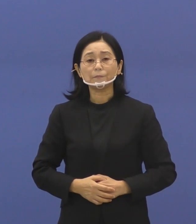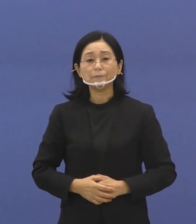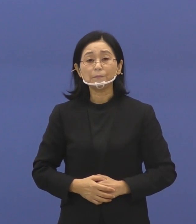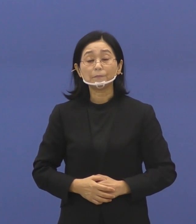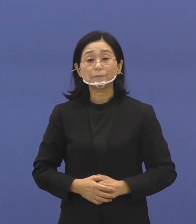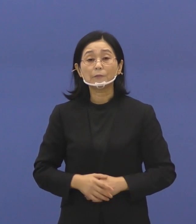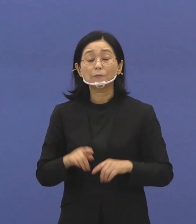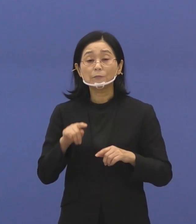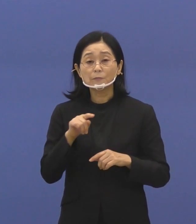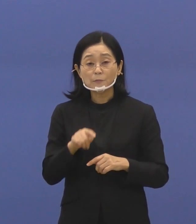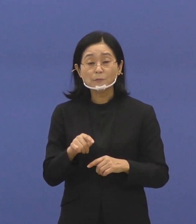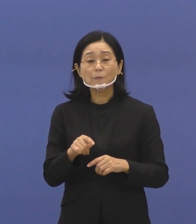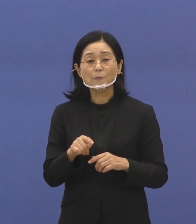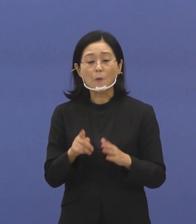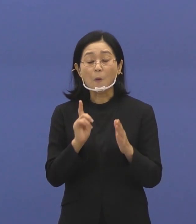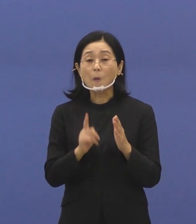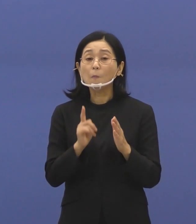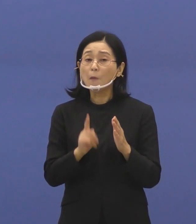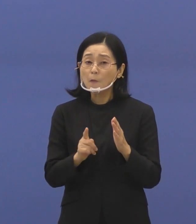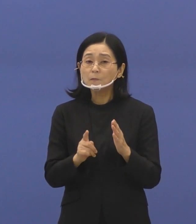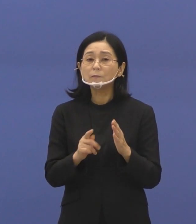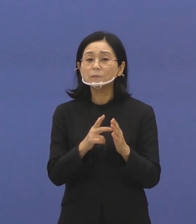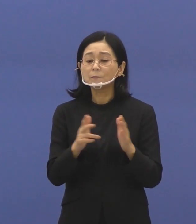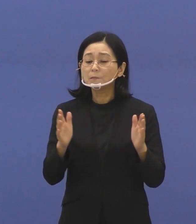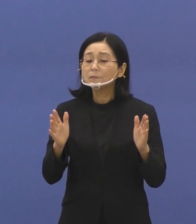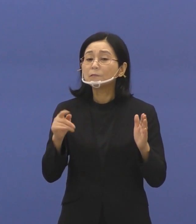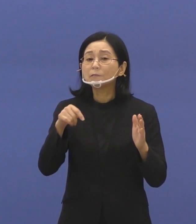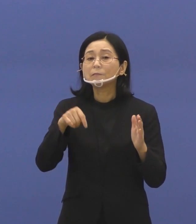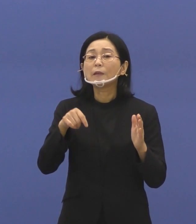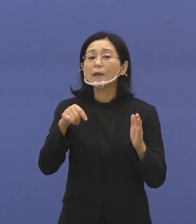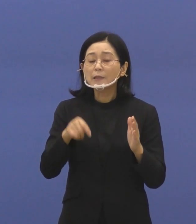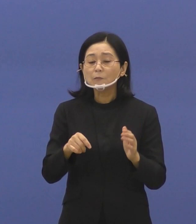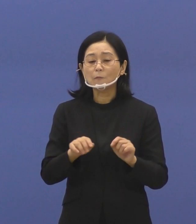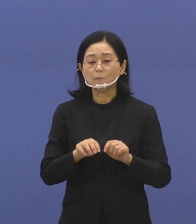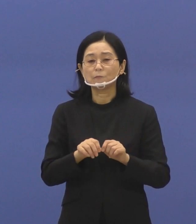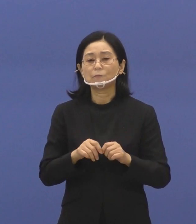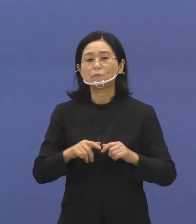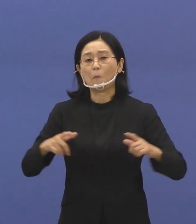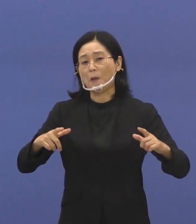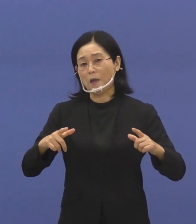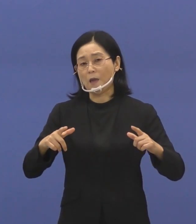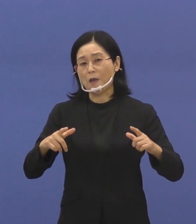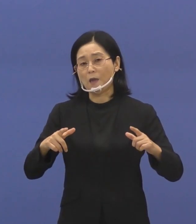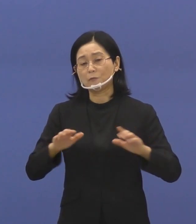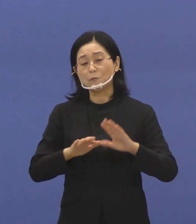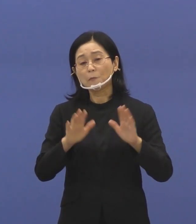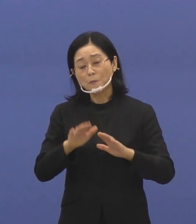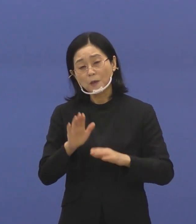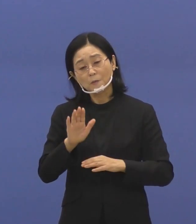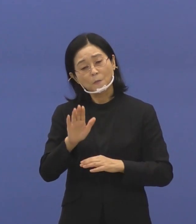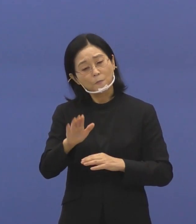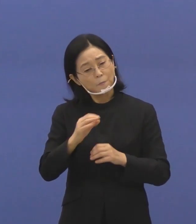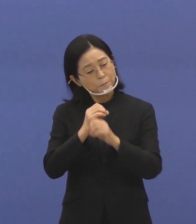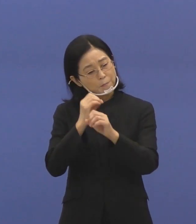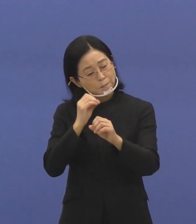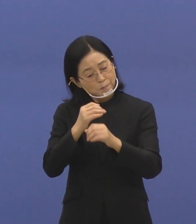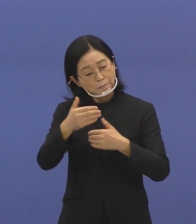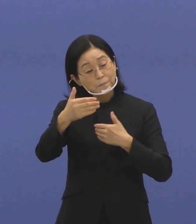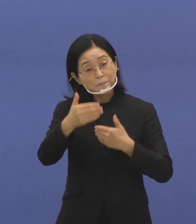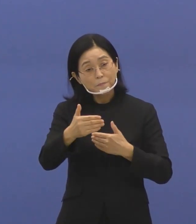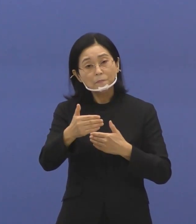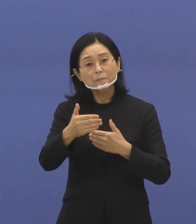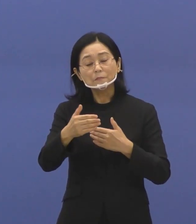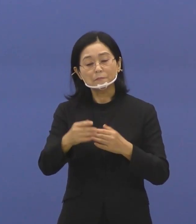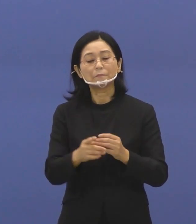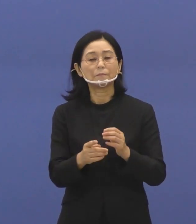シーズン特有の事情による感染の増加というものがしばらく出てくると思うんですけれ